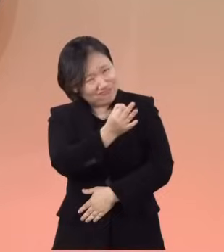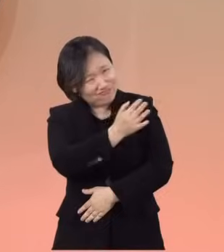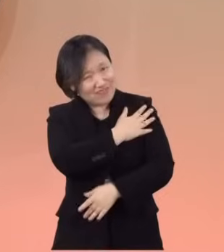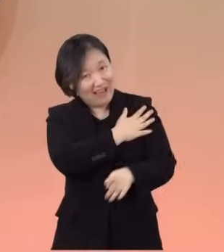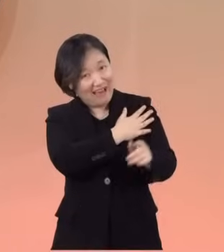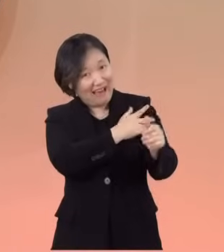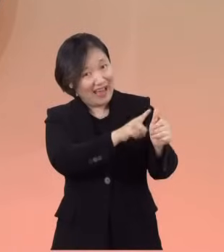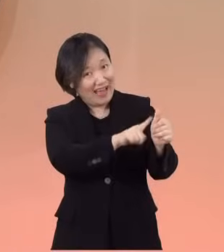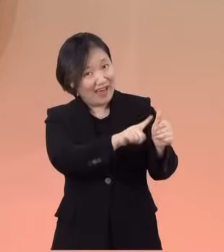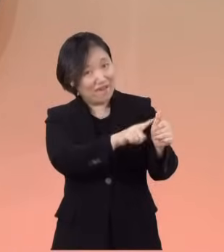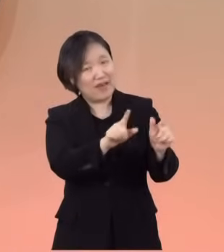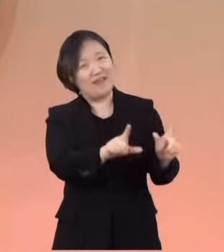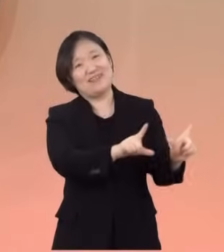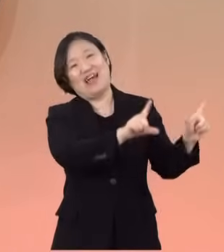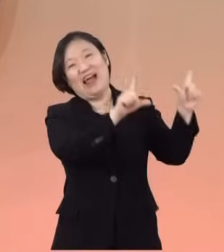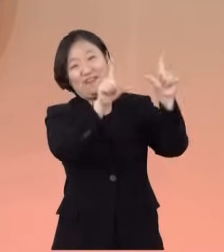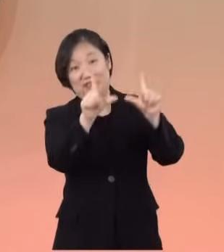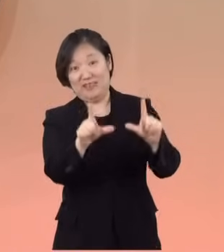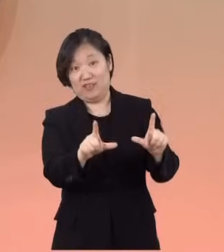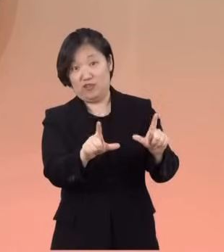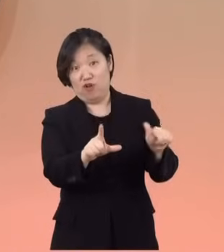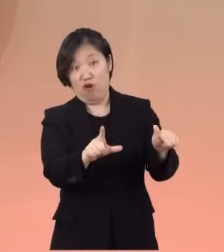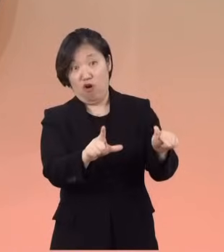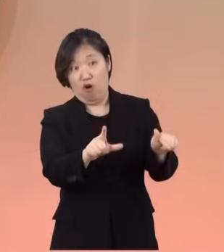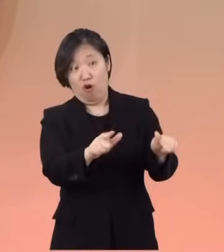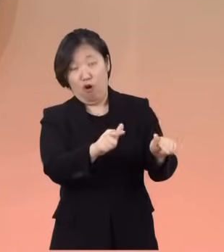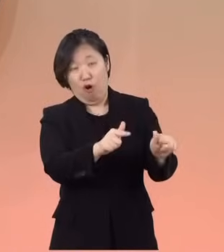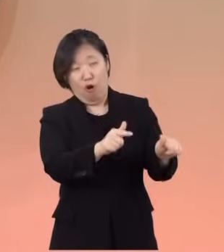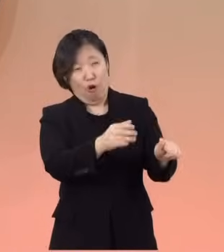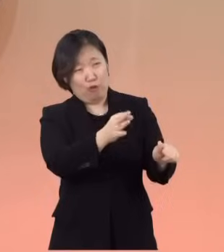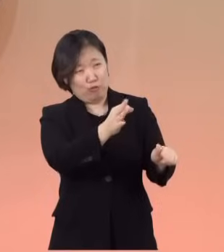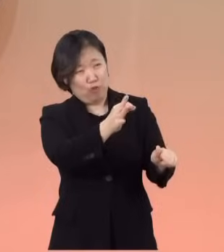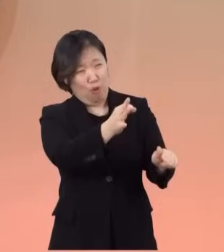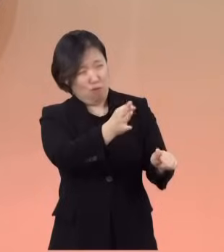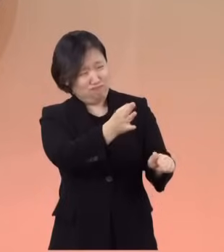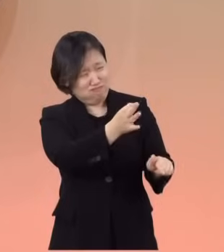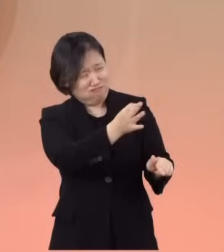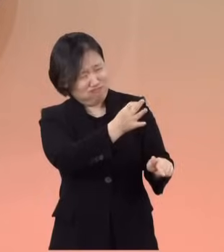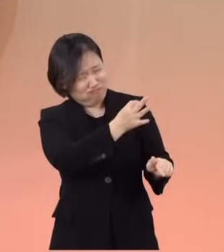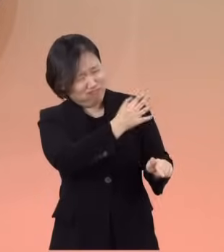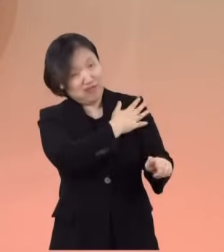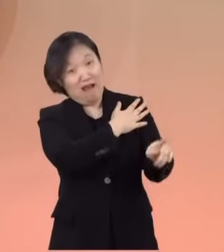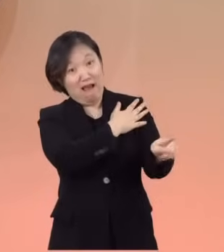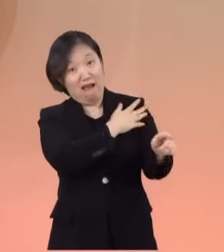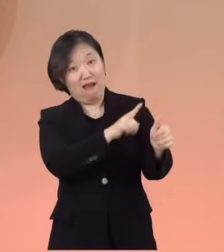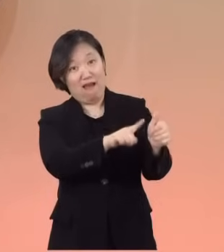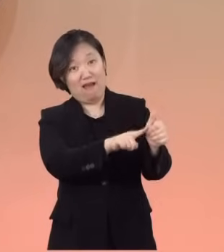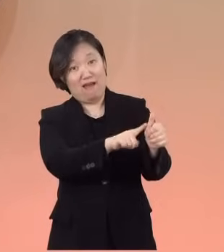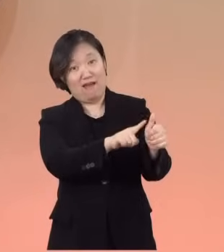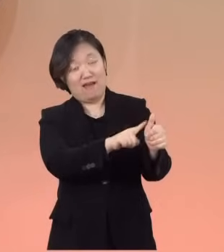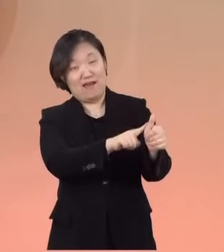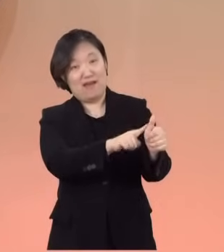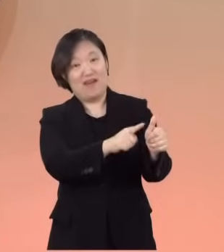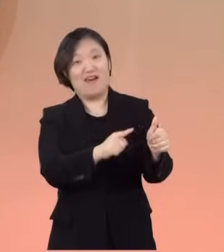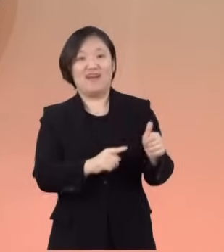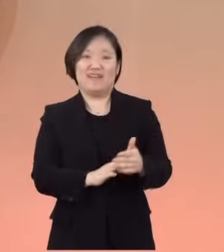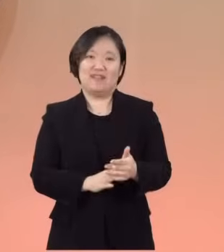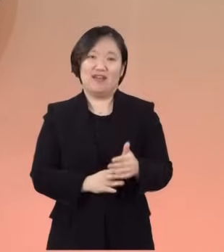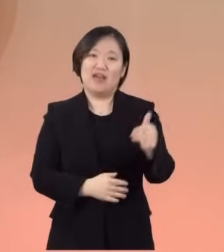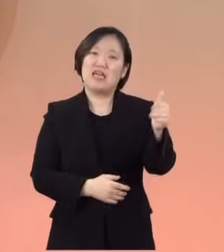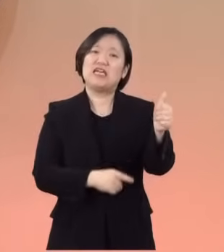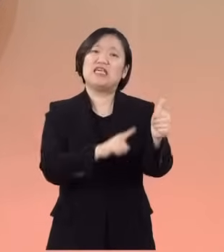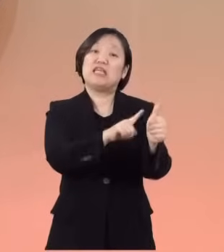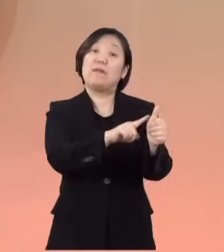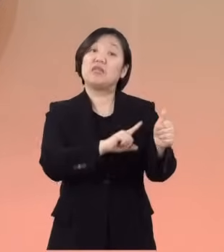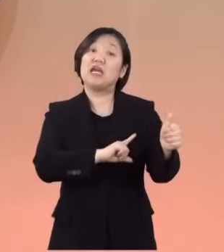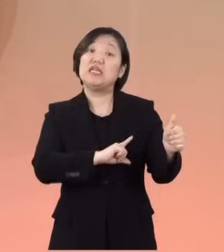부자가 살고 있었습니다 엄청나게 돈이 많은 굉장히 큰 부자가 살고